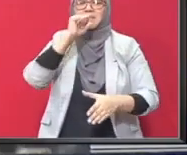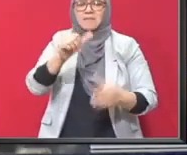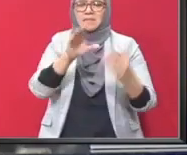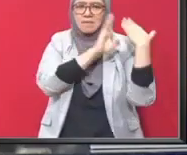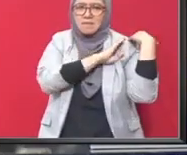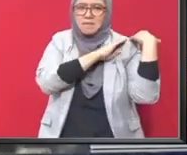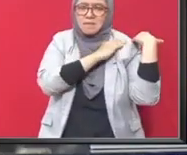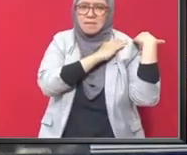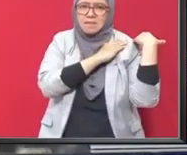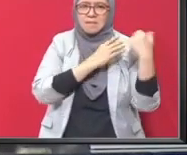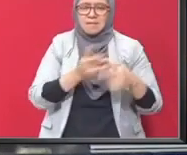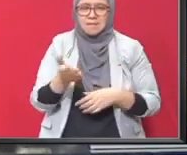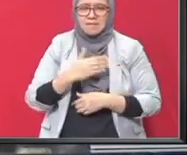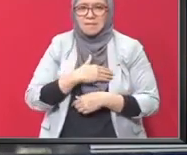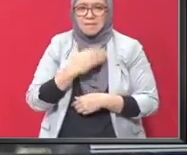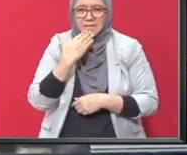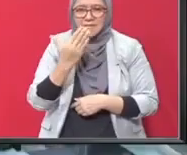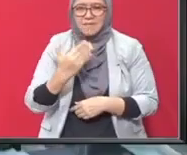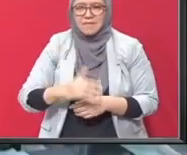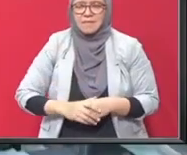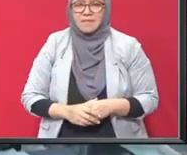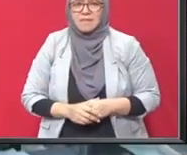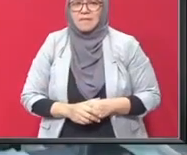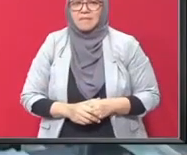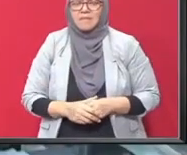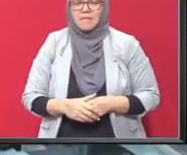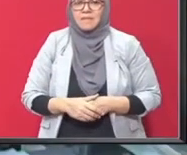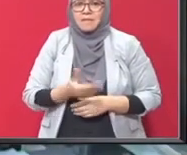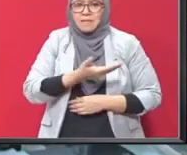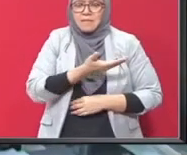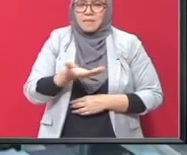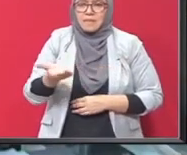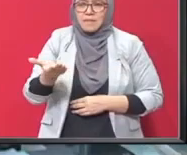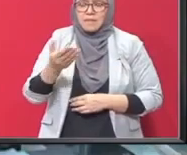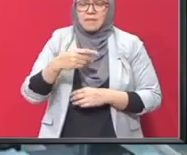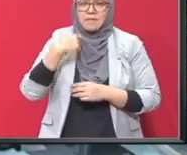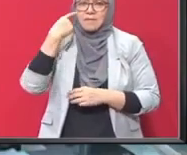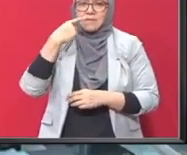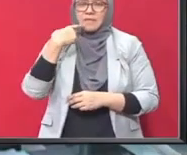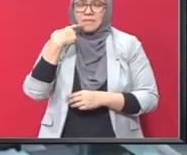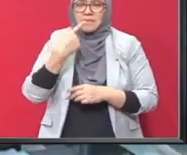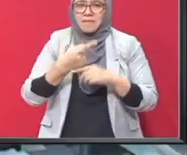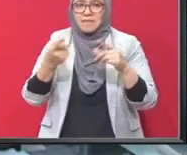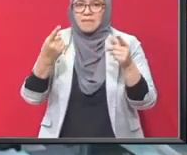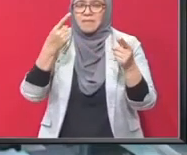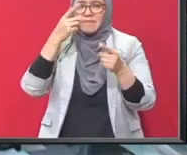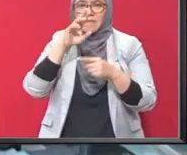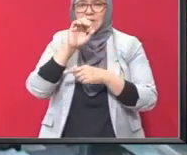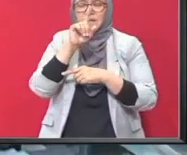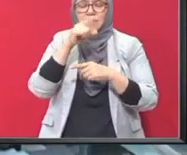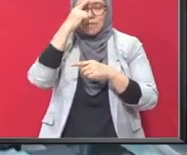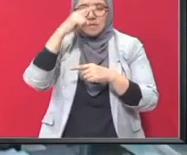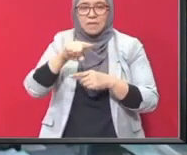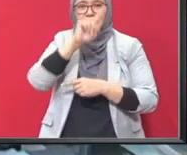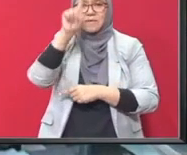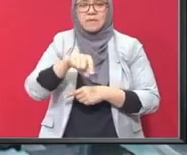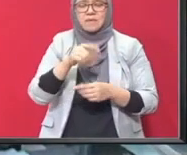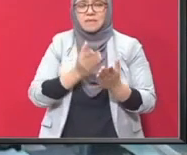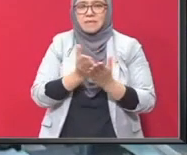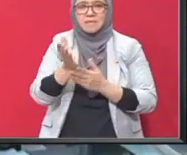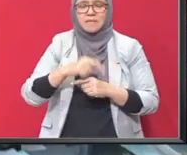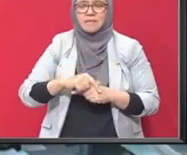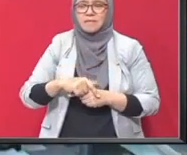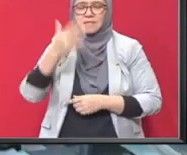the scene Terima kasih make SIM silikanya Muhammad Fahriza soalnya seterusnya sedang waalaikum